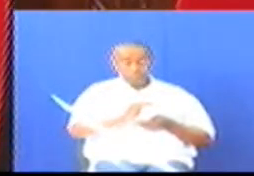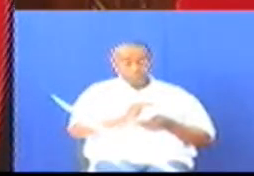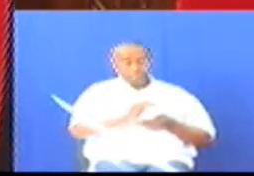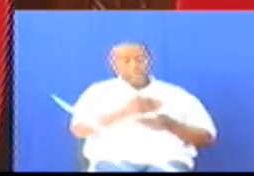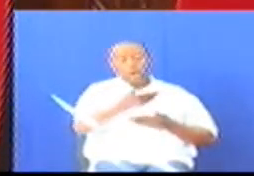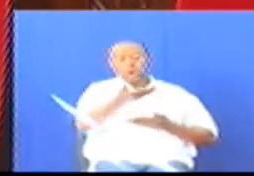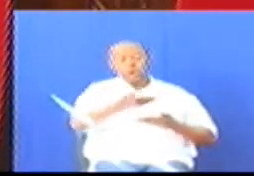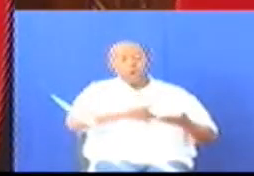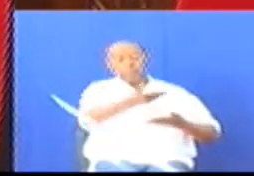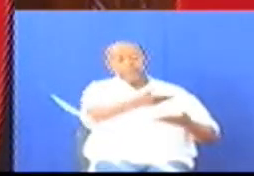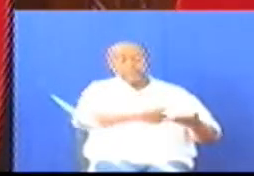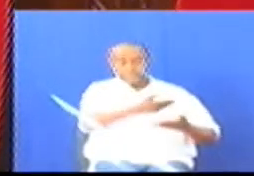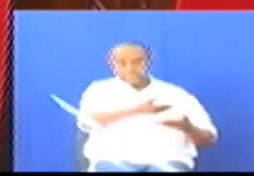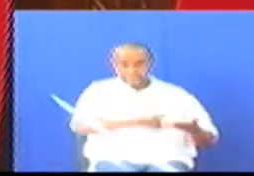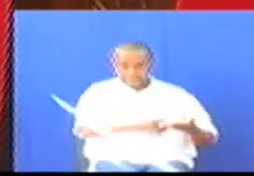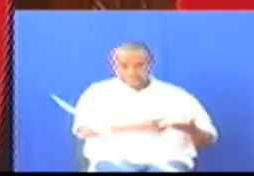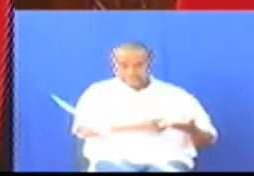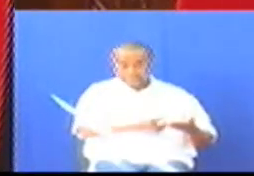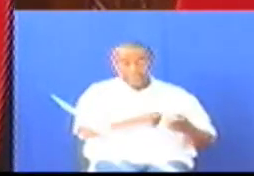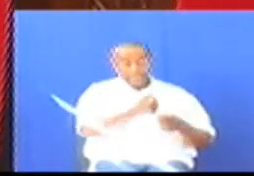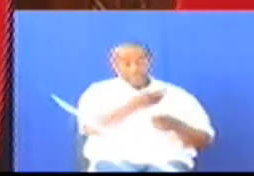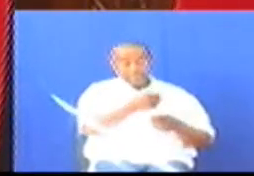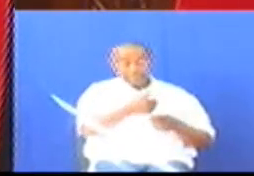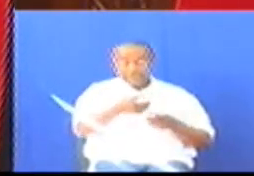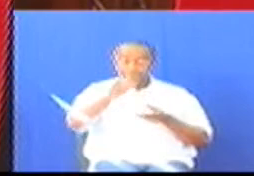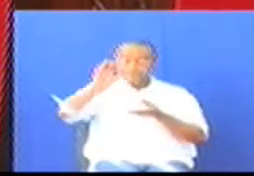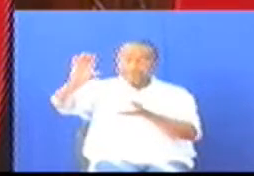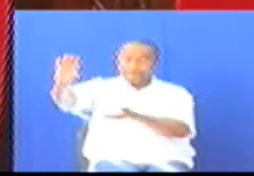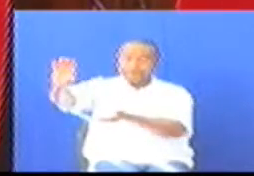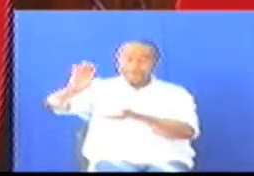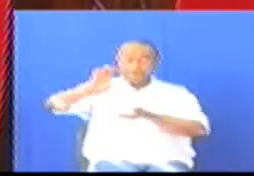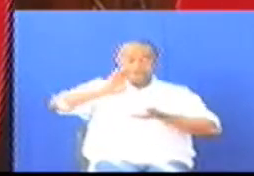ambazo wao wamezipokea